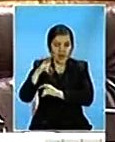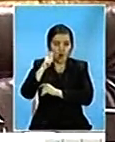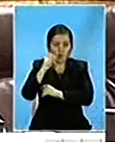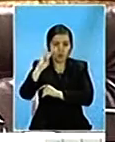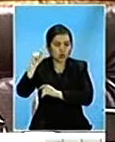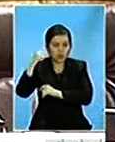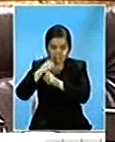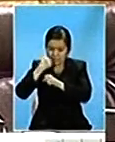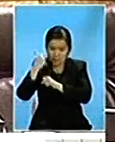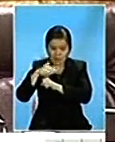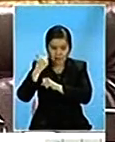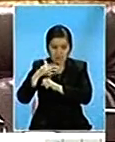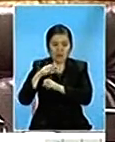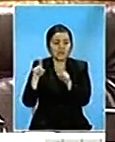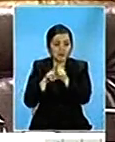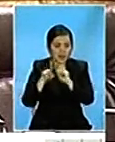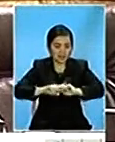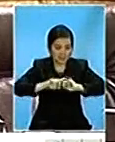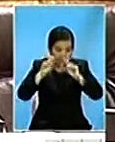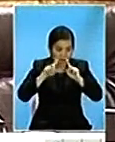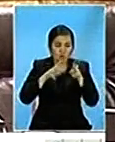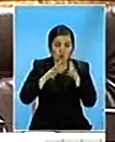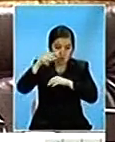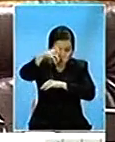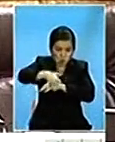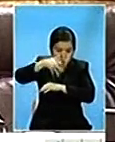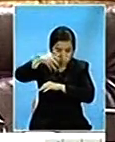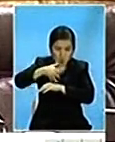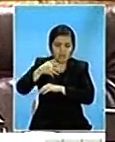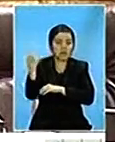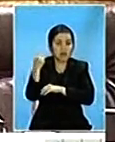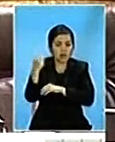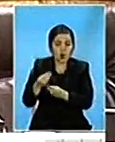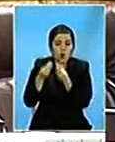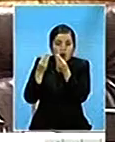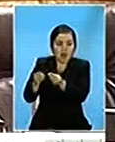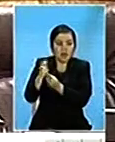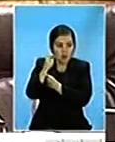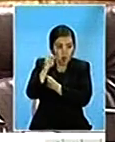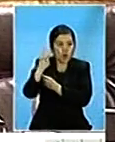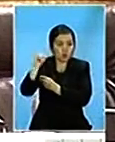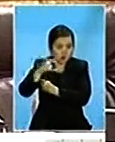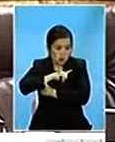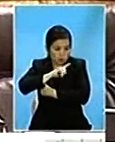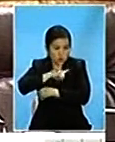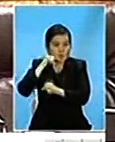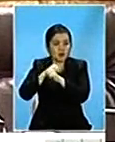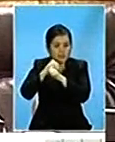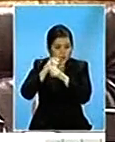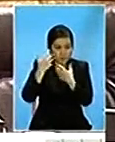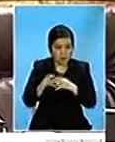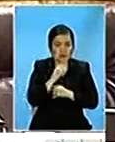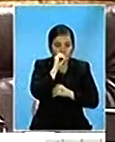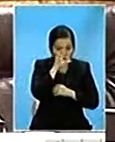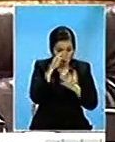ไม่สามารถดำเนินการได้ตามที่ท่านว่าแต่เรื่องภารกิจขุดลอกเท่านั้นเป็นเรื่องภารกิจที่ท้องถิ่นจะต้องเป็นผู้ดำเนินการนะครับตรงนี้ผมยืนยันกับ